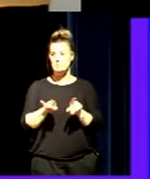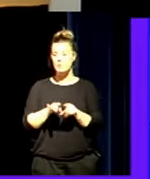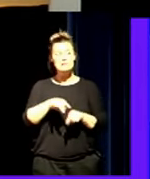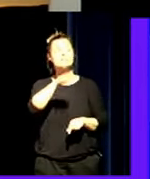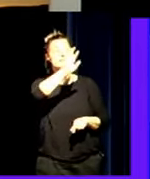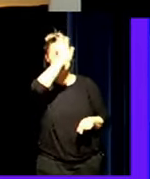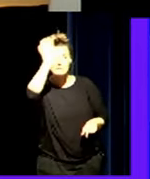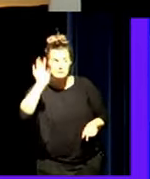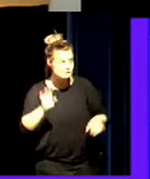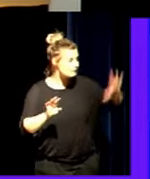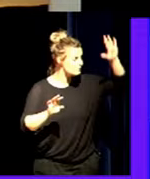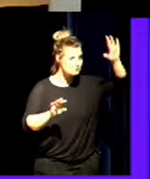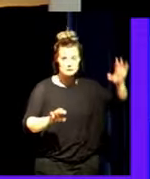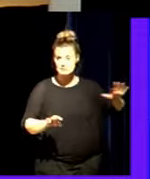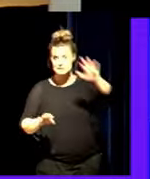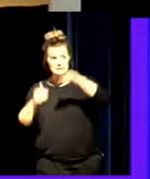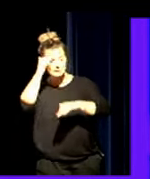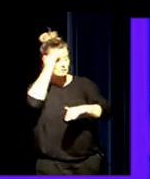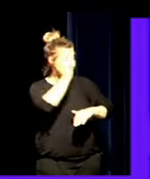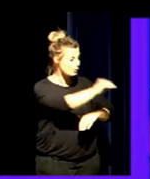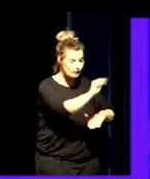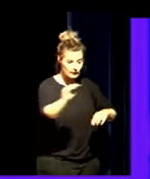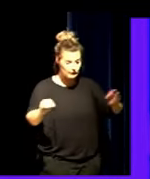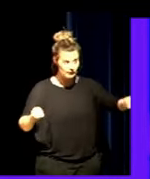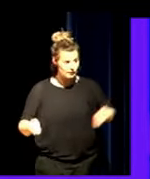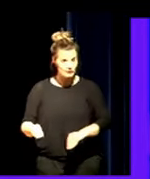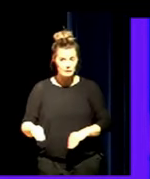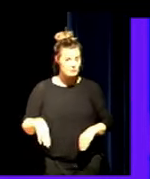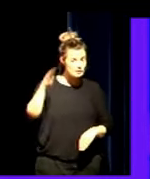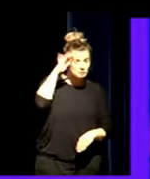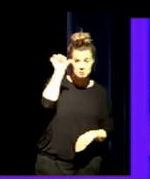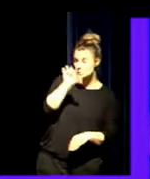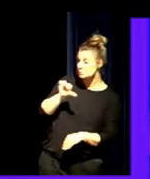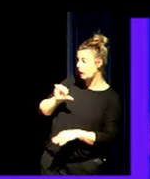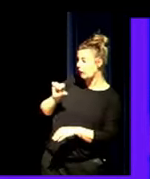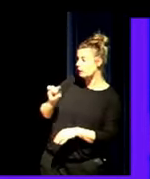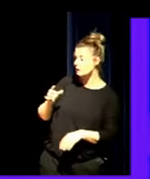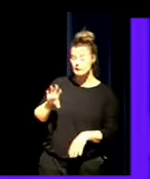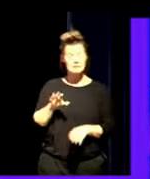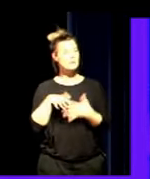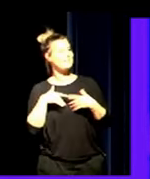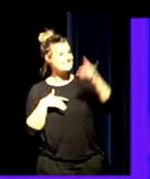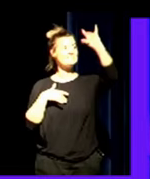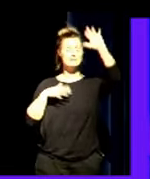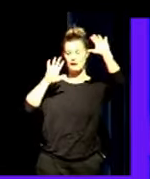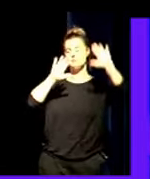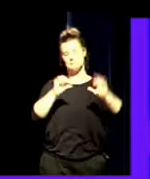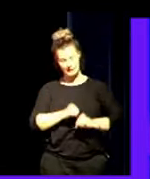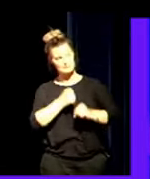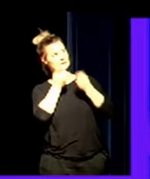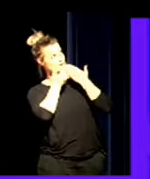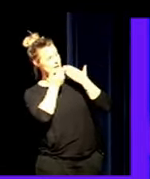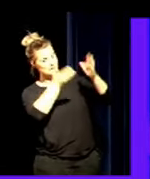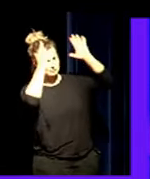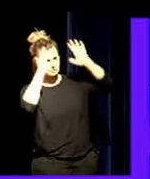kaixo, hopi, hor dago hor norbaitetzen, eta ja bat batean, zi, sí, bale, ezkerrik asko,